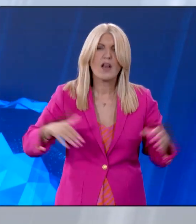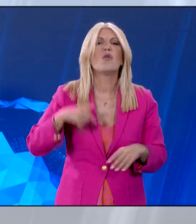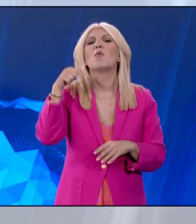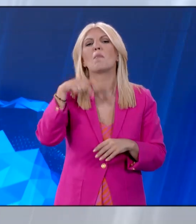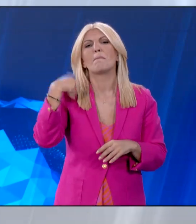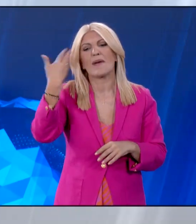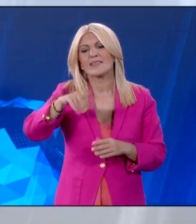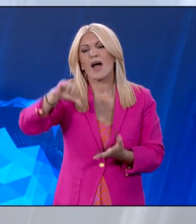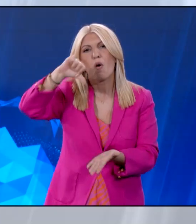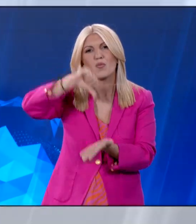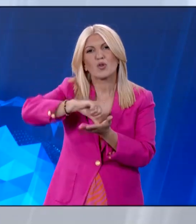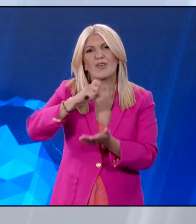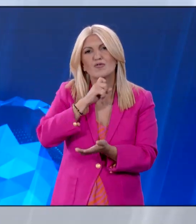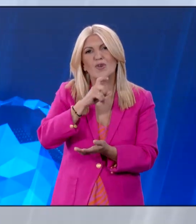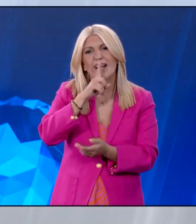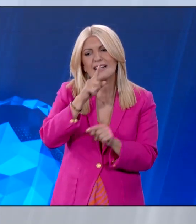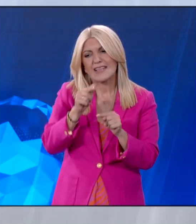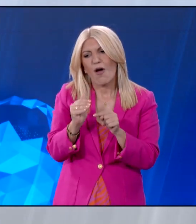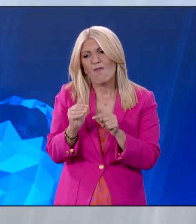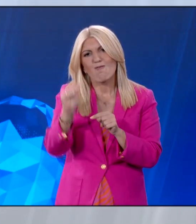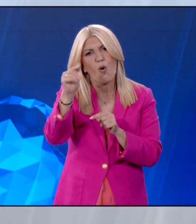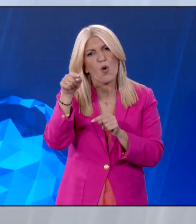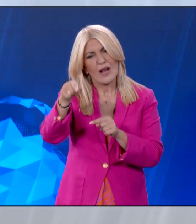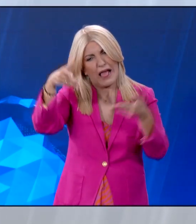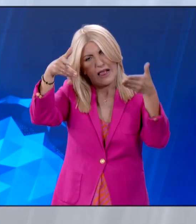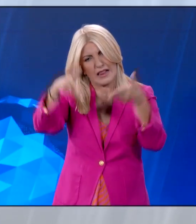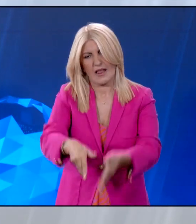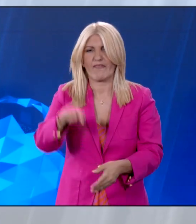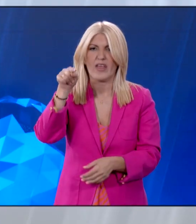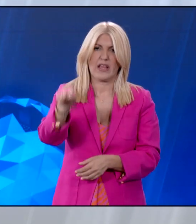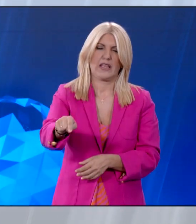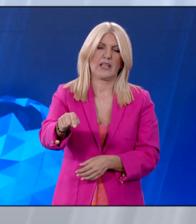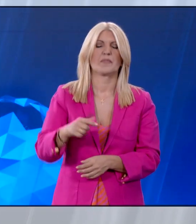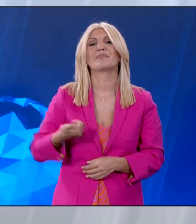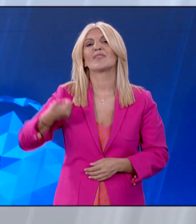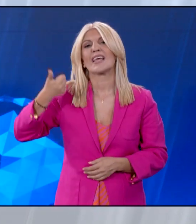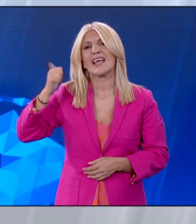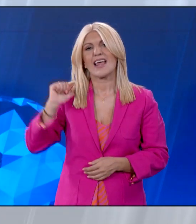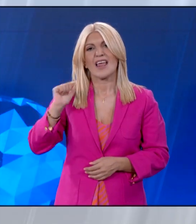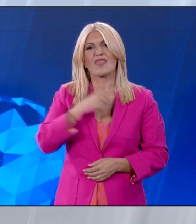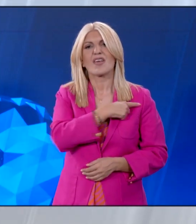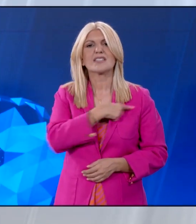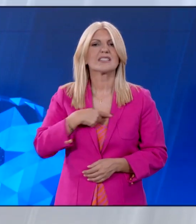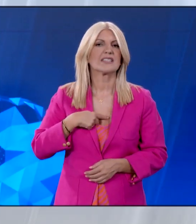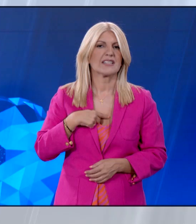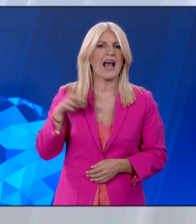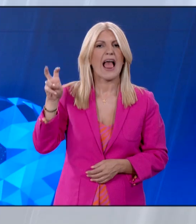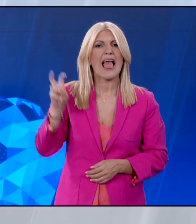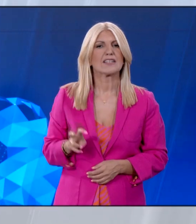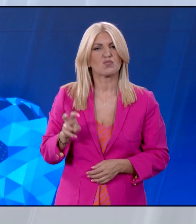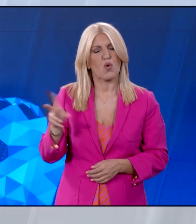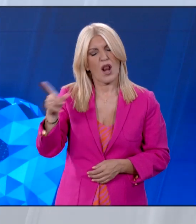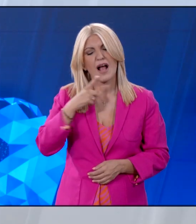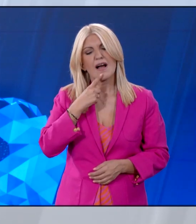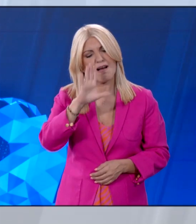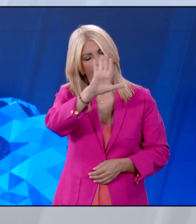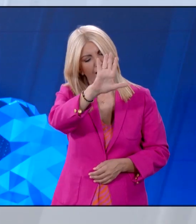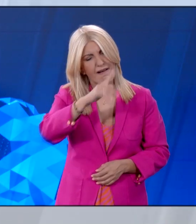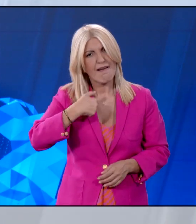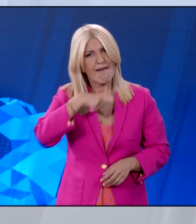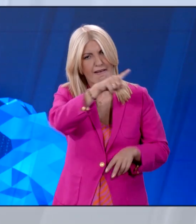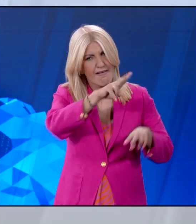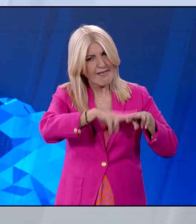της πρωτεύουσας του Κατάρ. Χθες ο ηγέτης της Χεσμπολά, Χασάν Νασράλα, προανήγγειλε νέα φάση στον πόλεμο εναντίον του